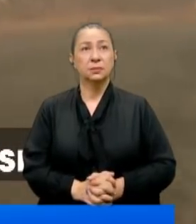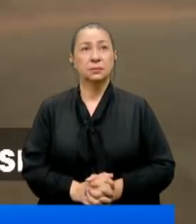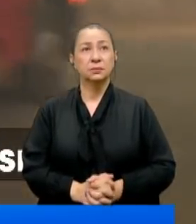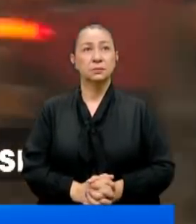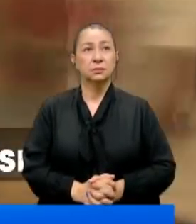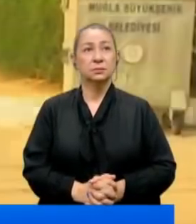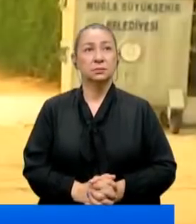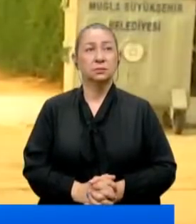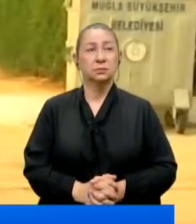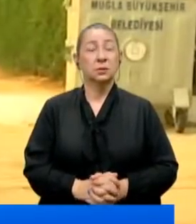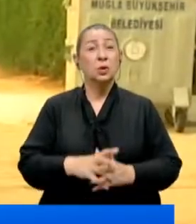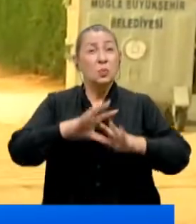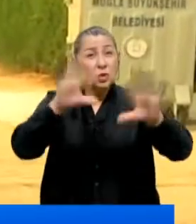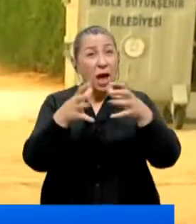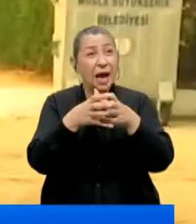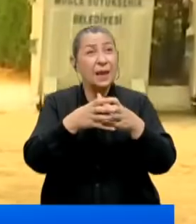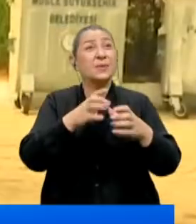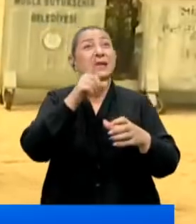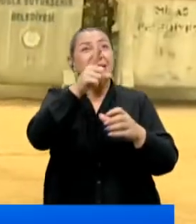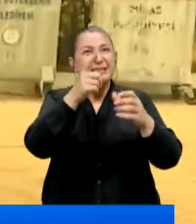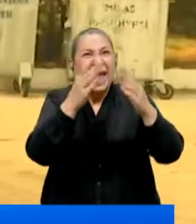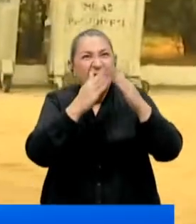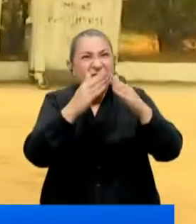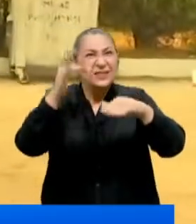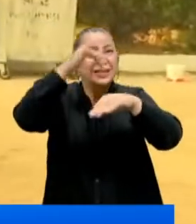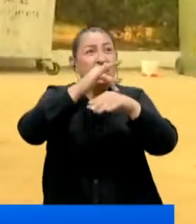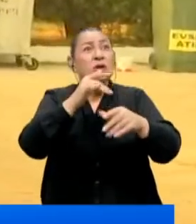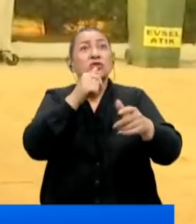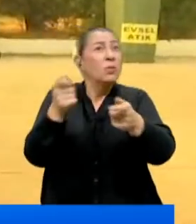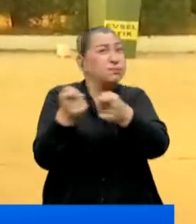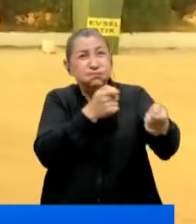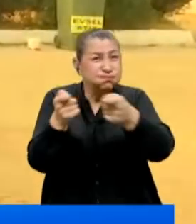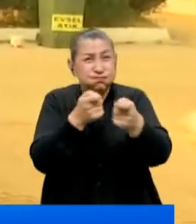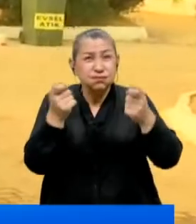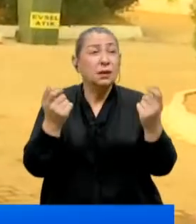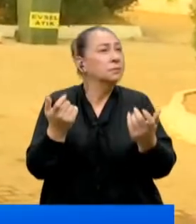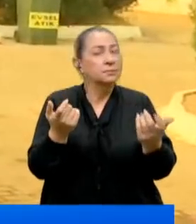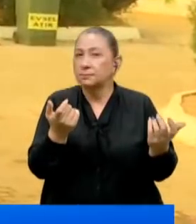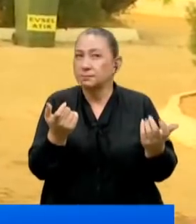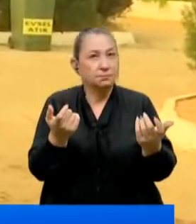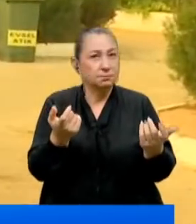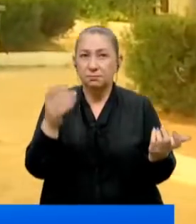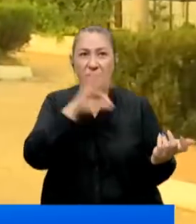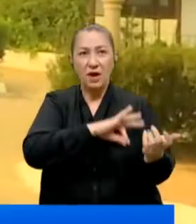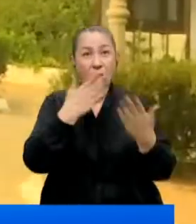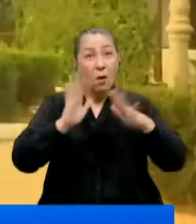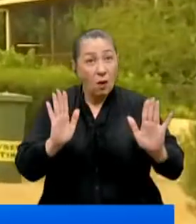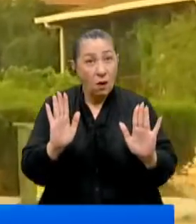Alevin içinde kalmasın. Tüm ekipler sitenin yukarısında alevleri söndürmeye çalıştı ama hiçbir işe